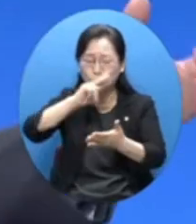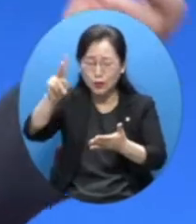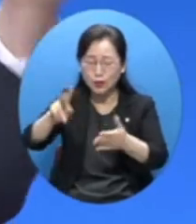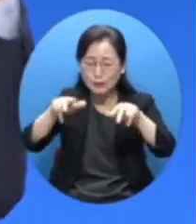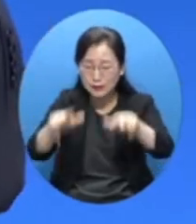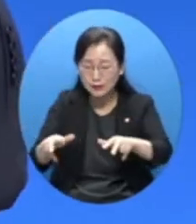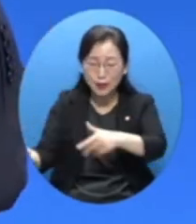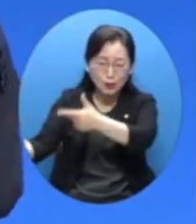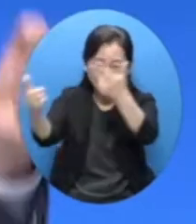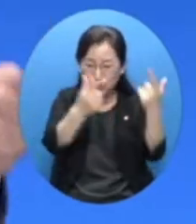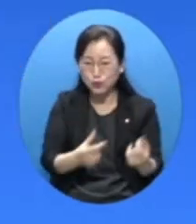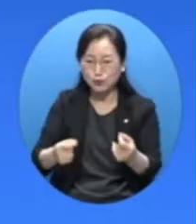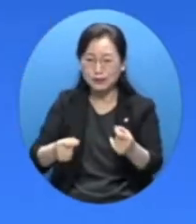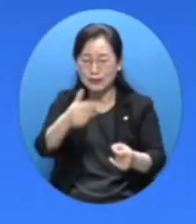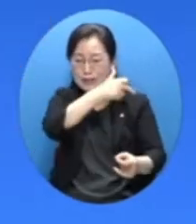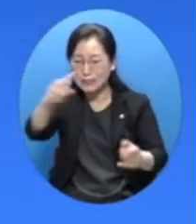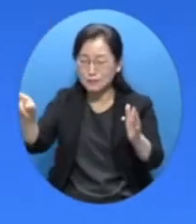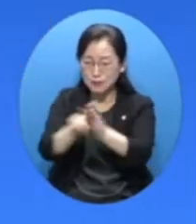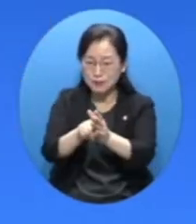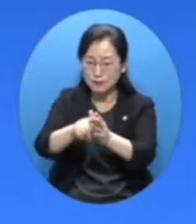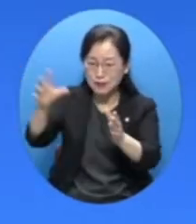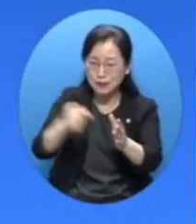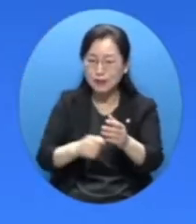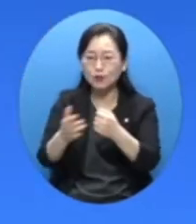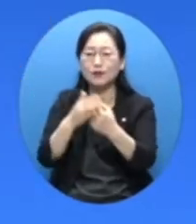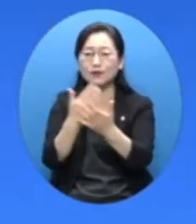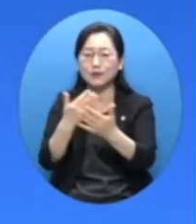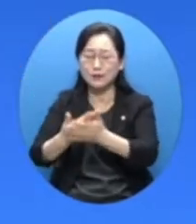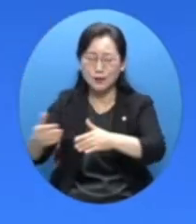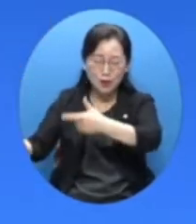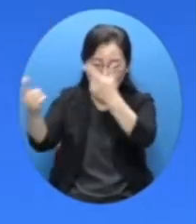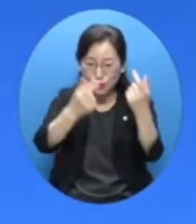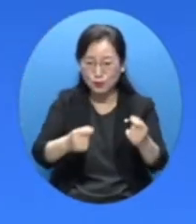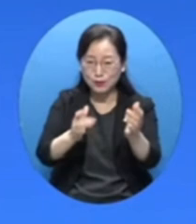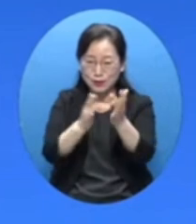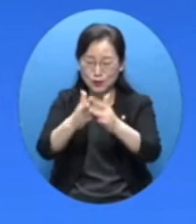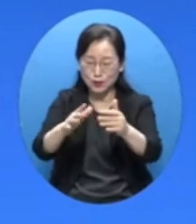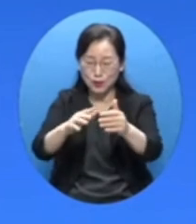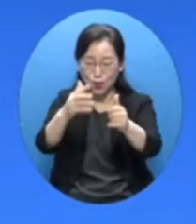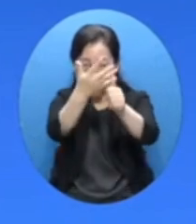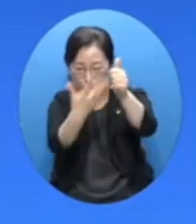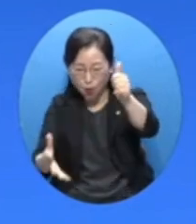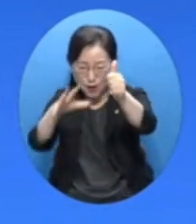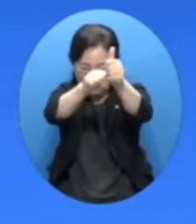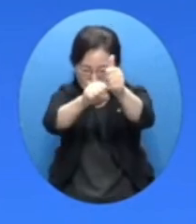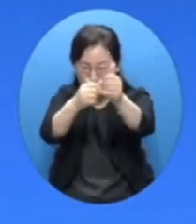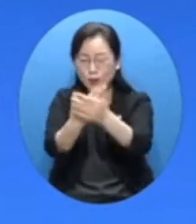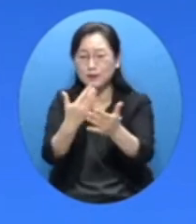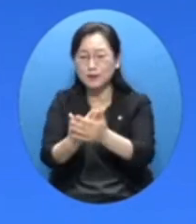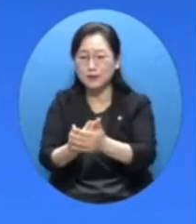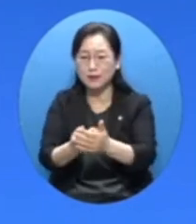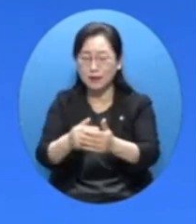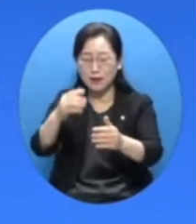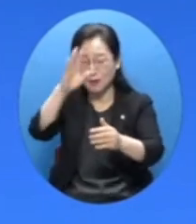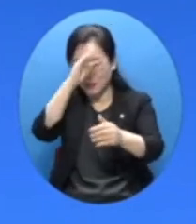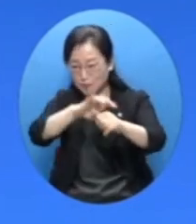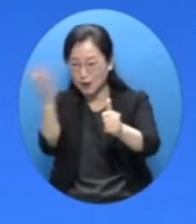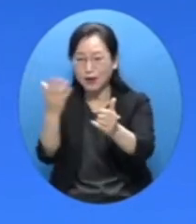우리의 은혜를 모두를 큰 믿음의 사랑을 만들어 주셔서 우리 모두가 예수님의 옷자락을 붙잡게 하여 주옵소서 주님의